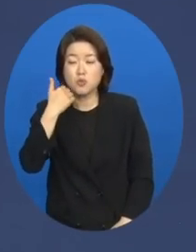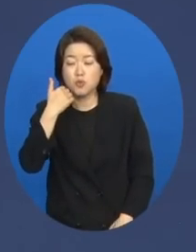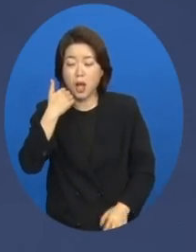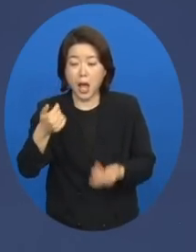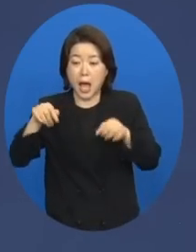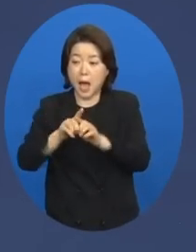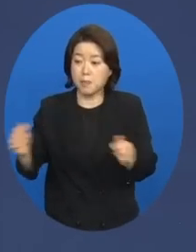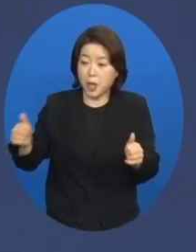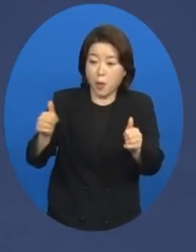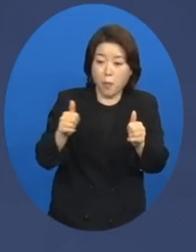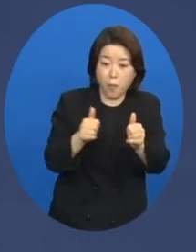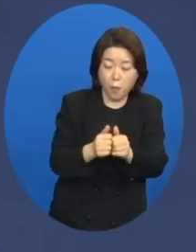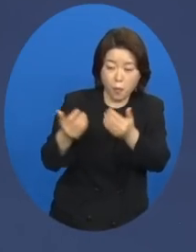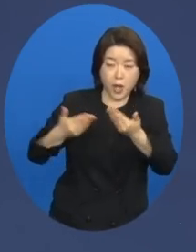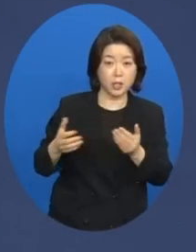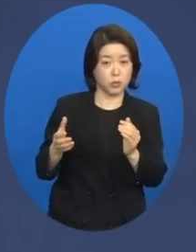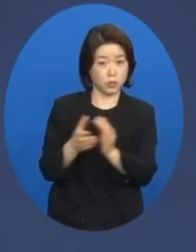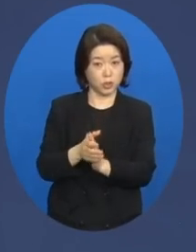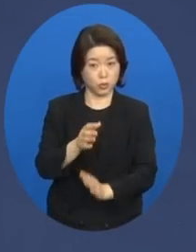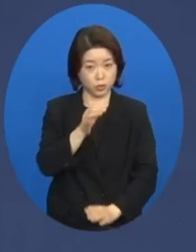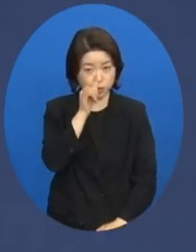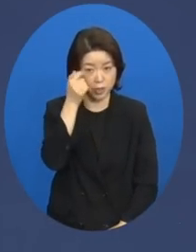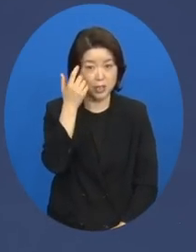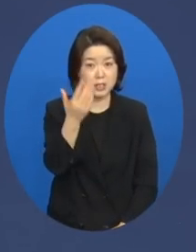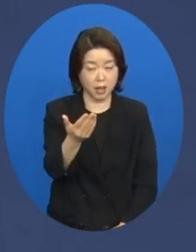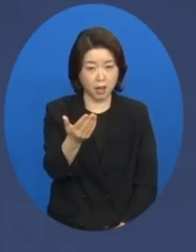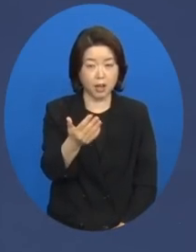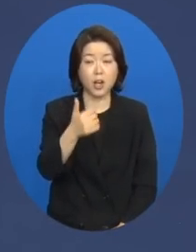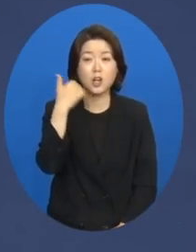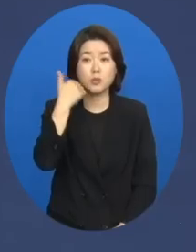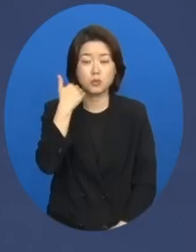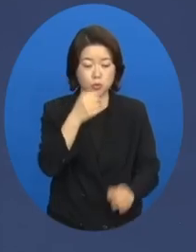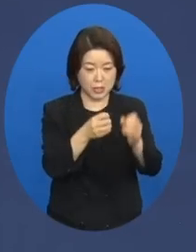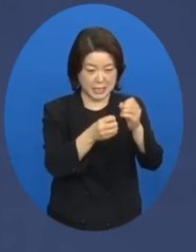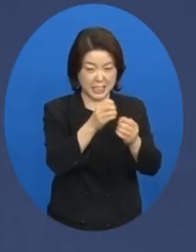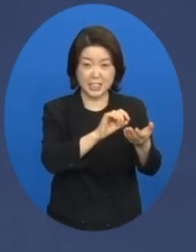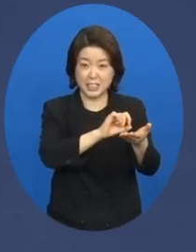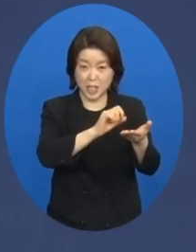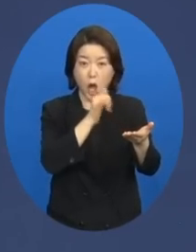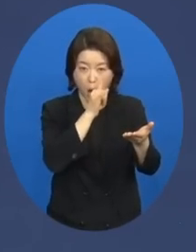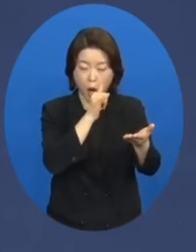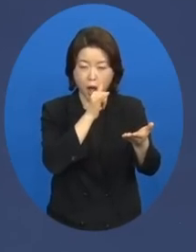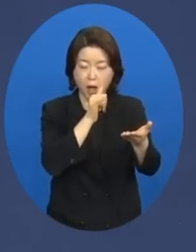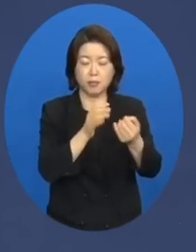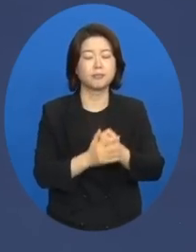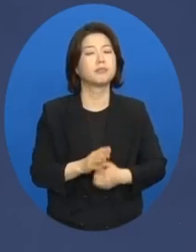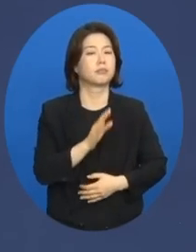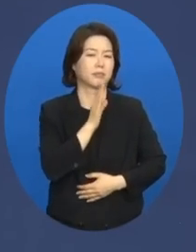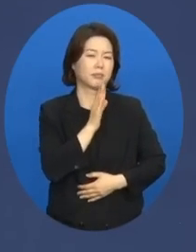벗이 있는가? 이렇게 누군가 그런 말을 했습니다. 맞습니다.